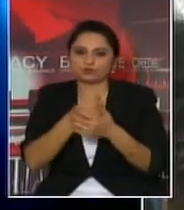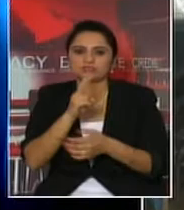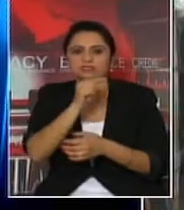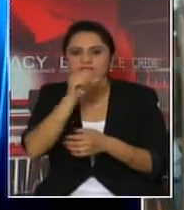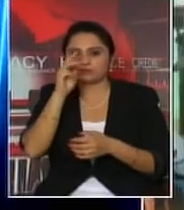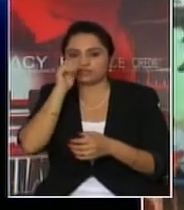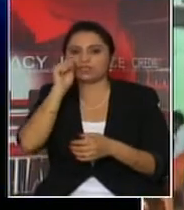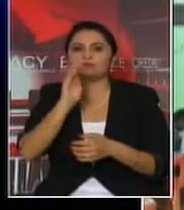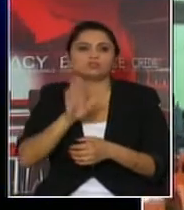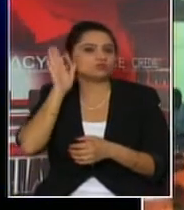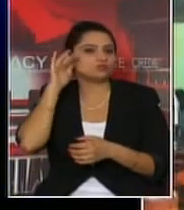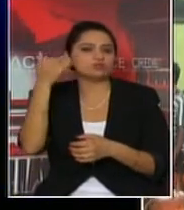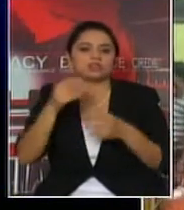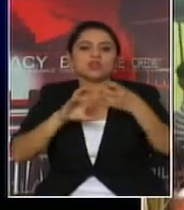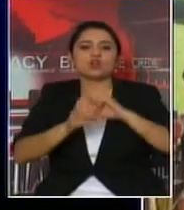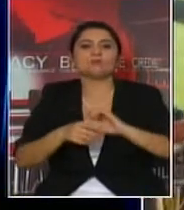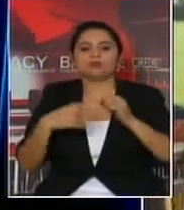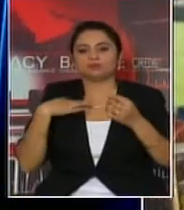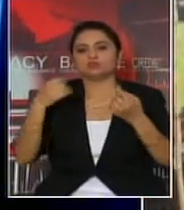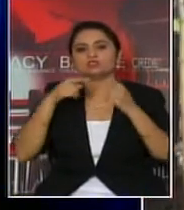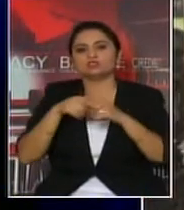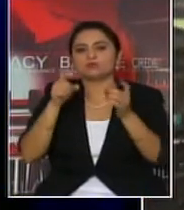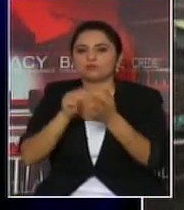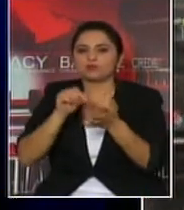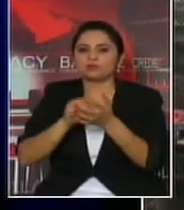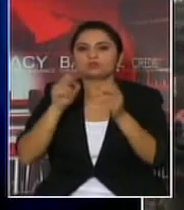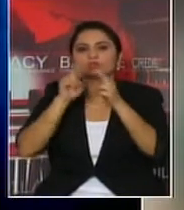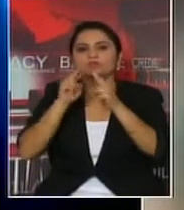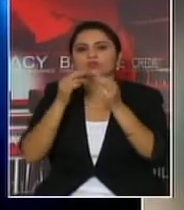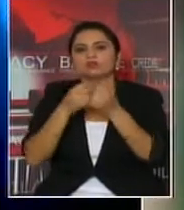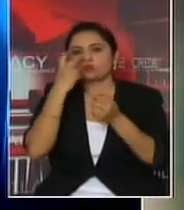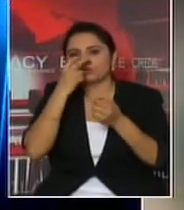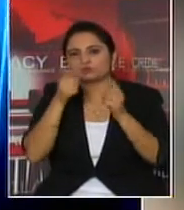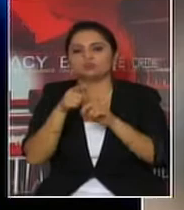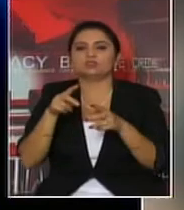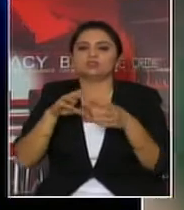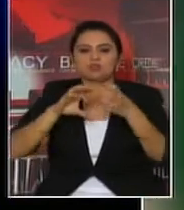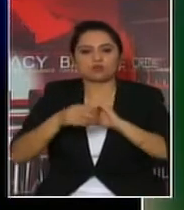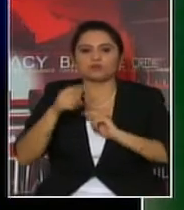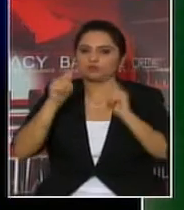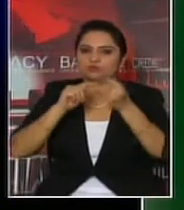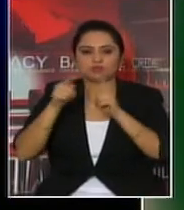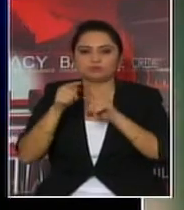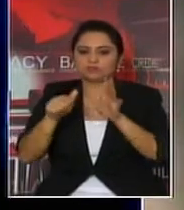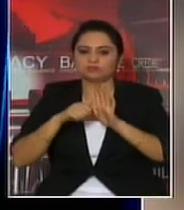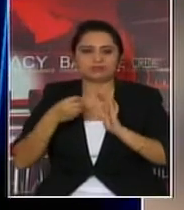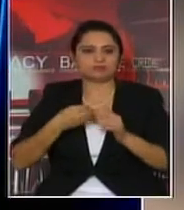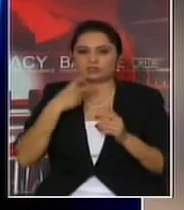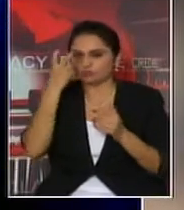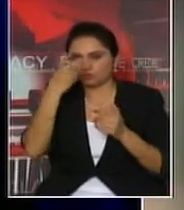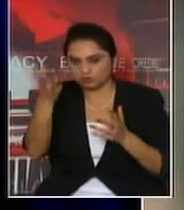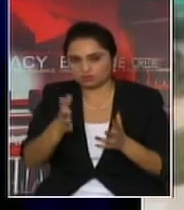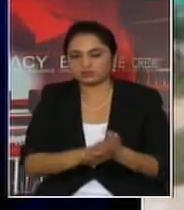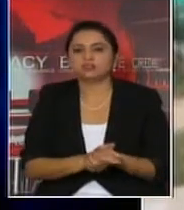विषयमा एबिसी न्युजले कम्पनीका प्रतिनिधिसँग पटक पटक सम्पर्क गर्न खोजे पनि कम्पनीले कुनै प्रतिक्रिया दिन चाहेन।